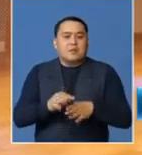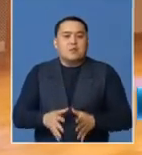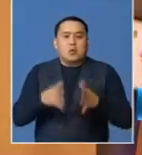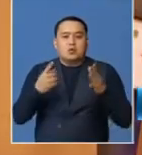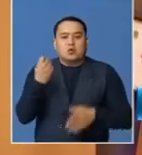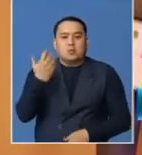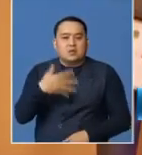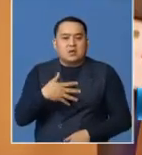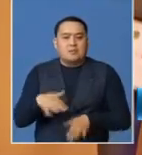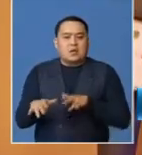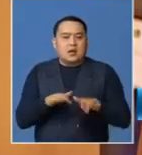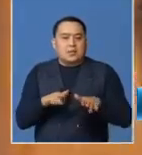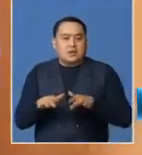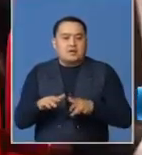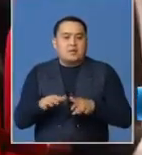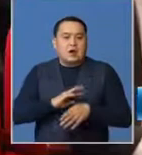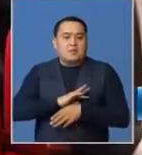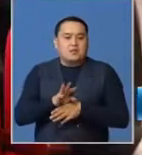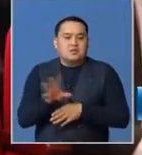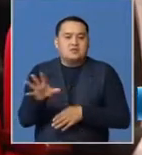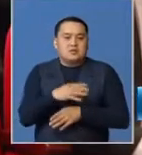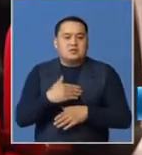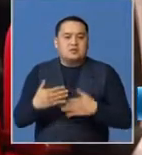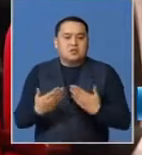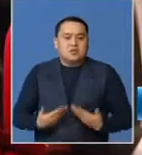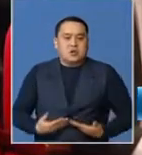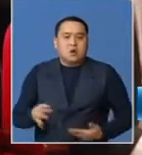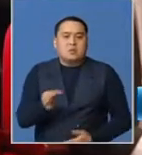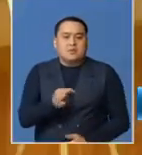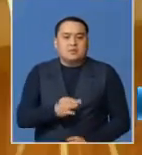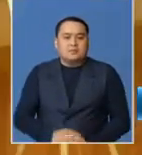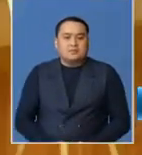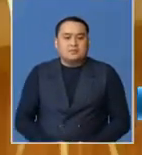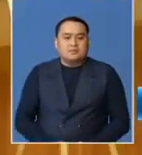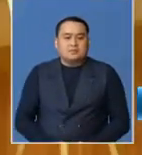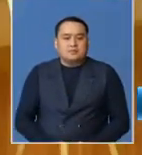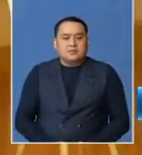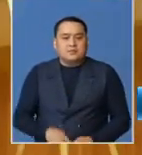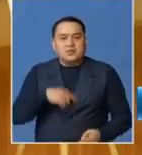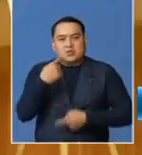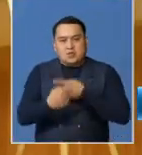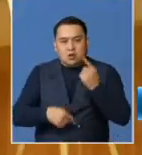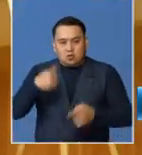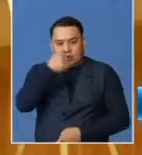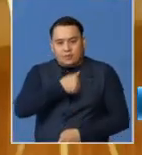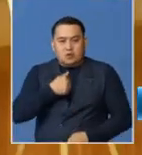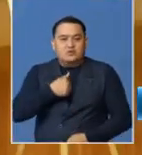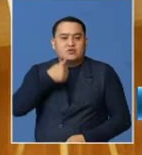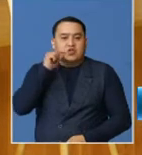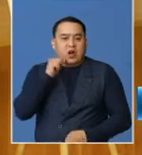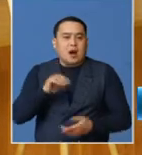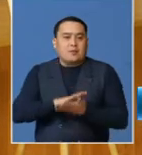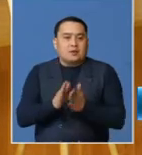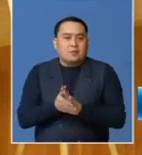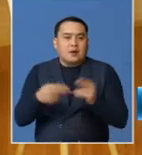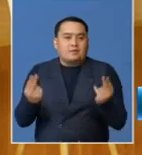более 150 мероприятий с охватом всех жителей области. На следующий год только вчера